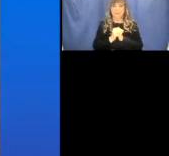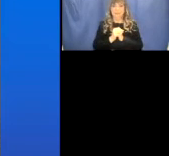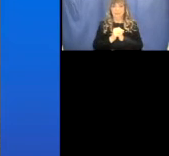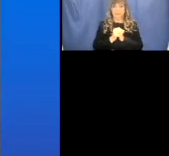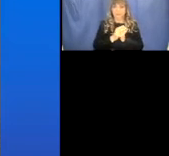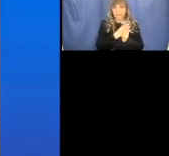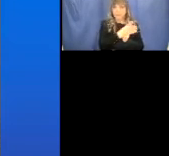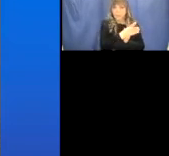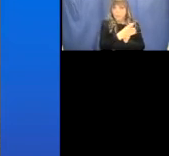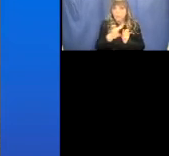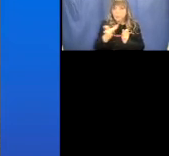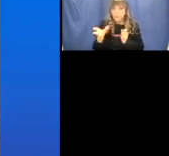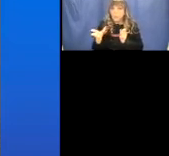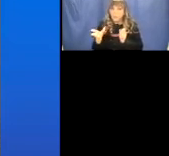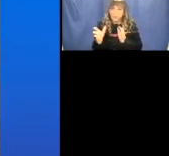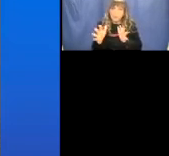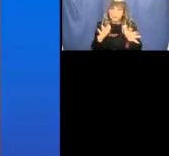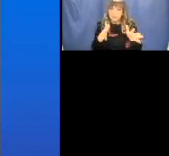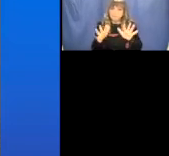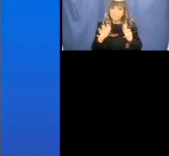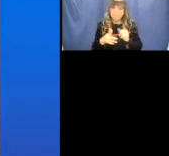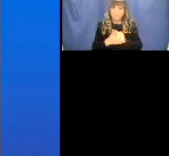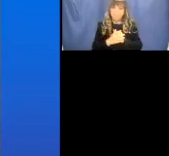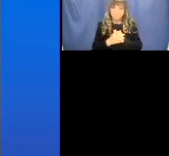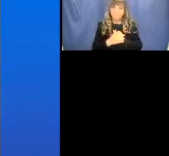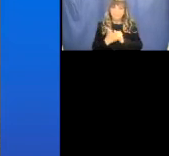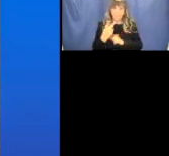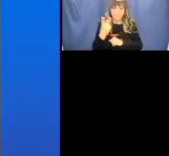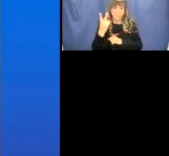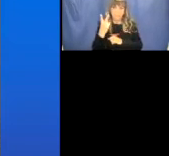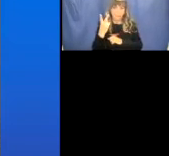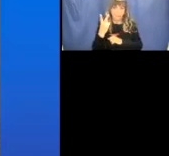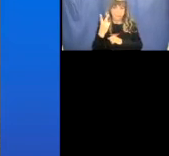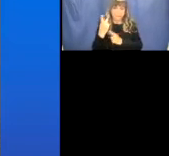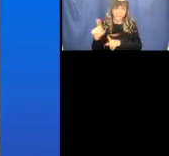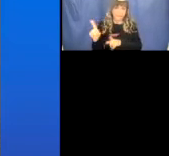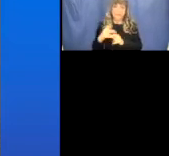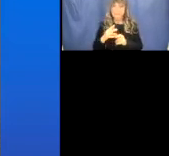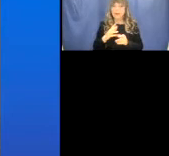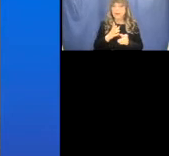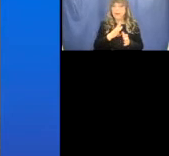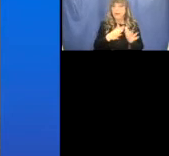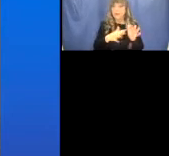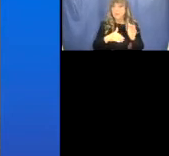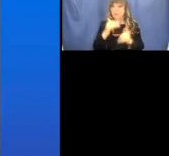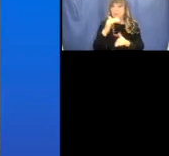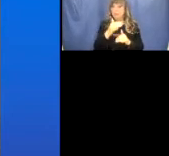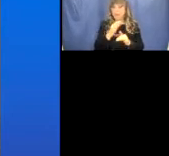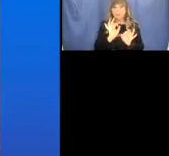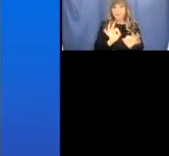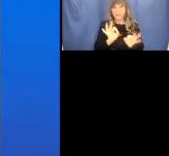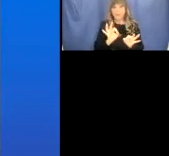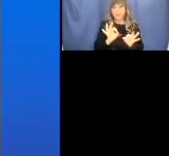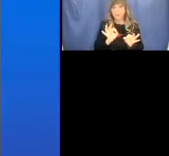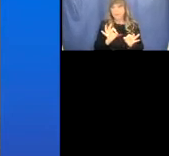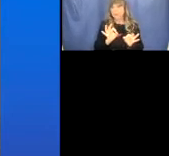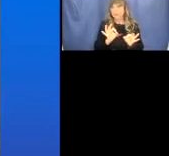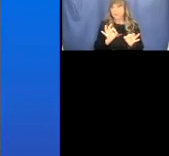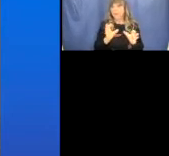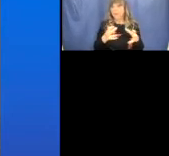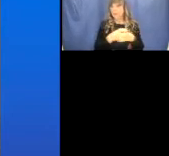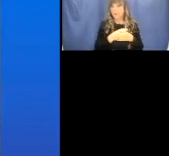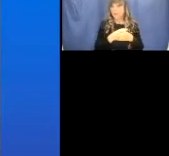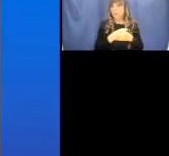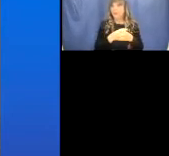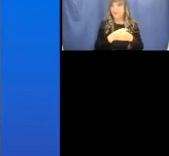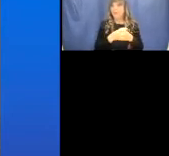esemplari della stessa faceva parte due eccezioni gli altri sono tutti esemplari dello stesso minerale che